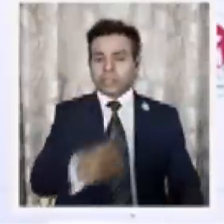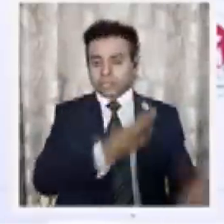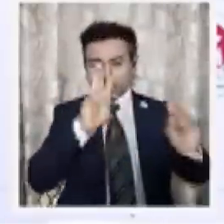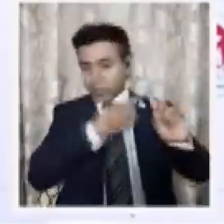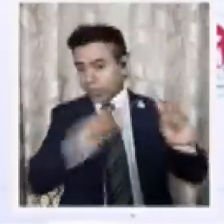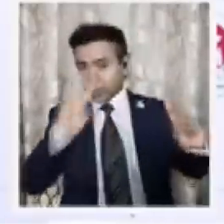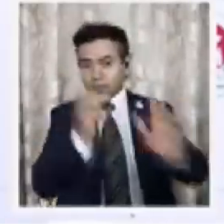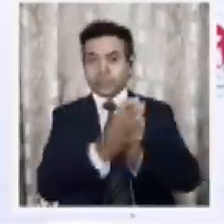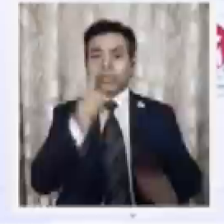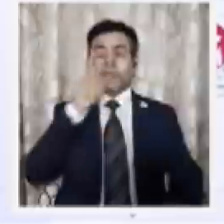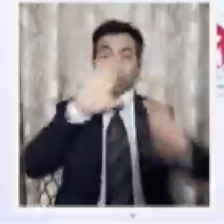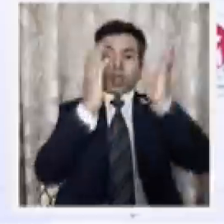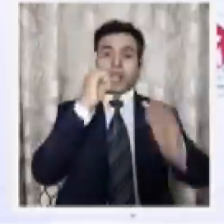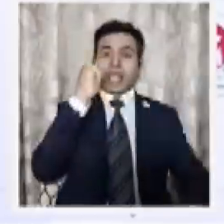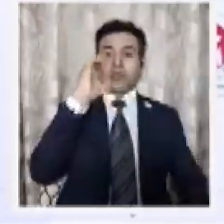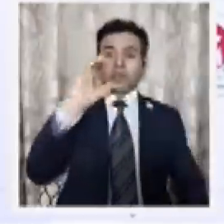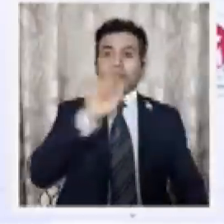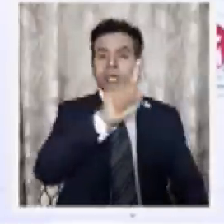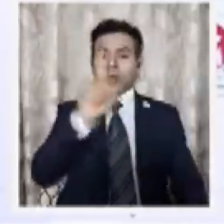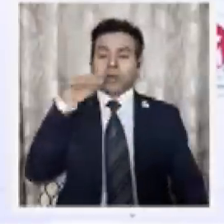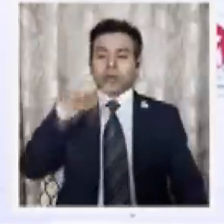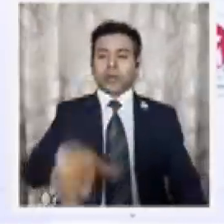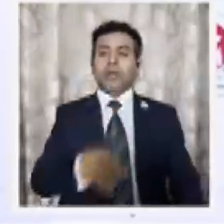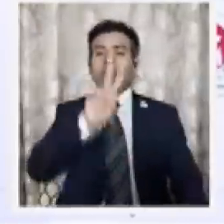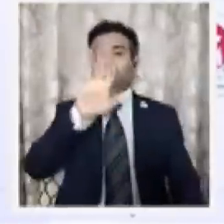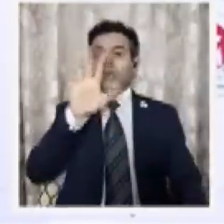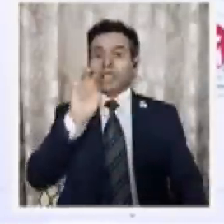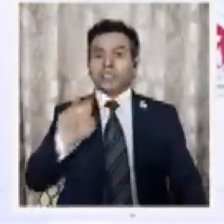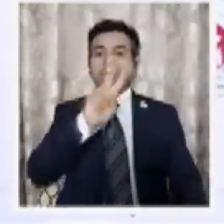2,03,836 জন এবং এ পর্যন্ত শনাক্ত হয়েছেন বিশ্বে